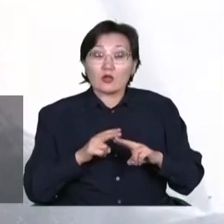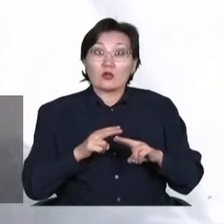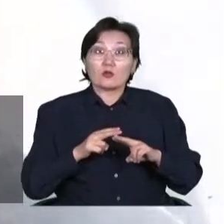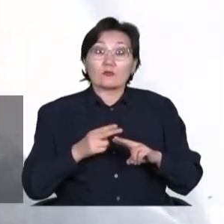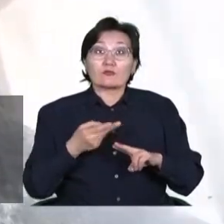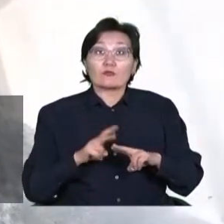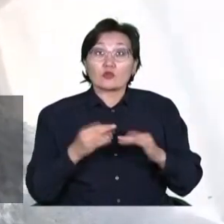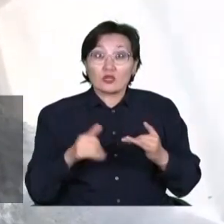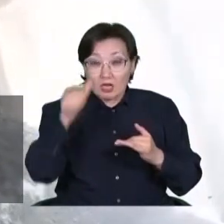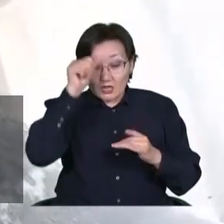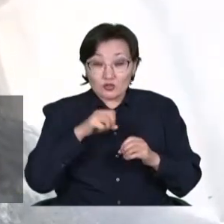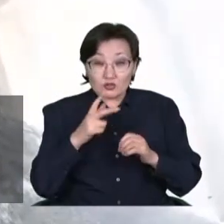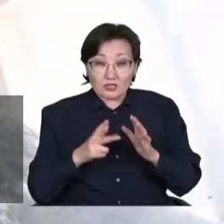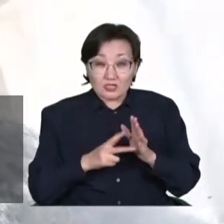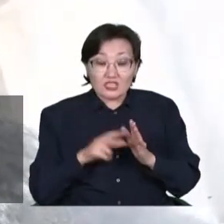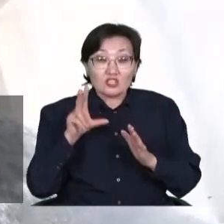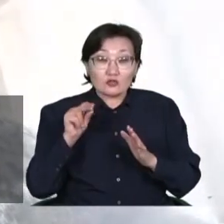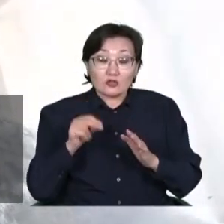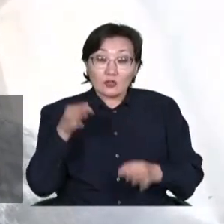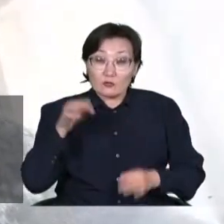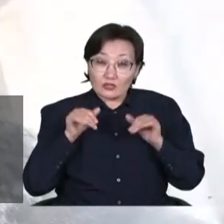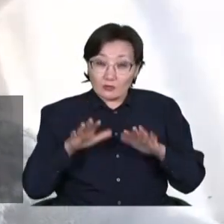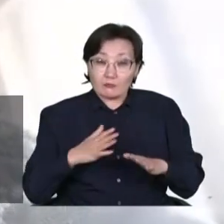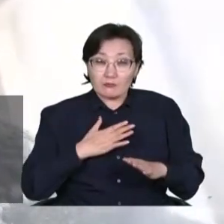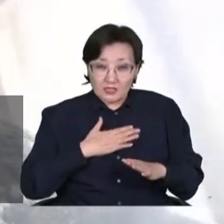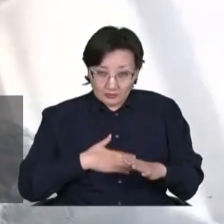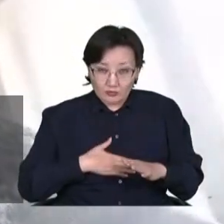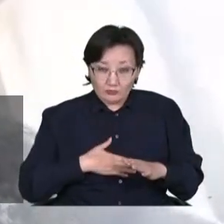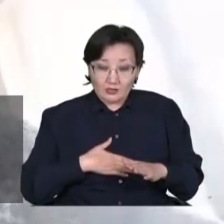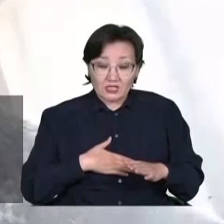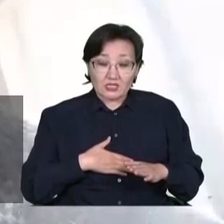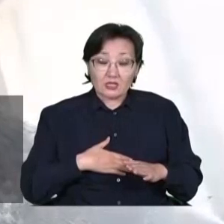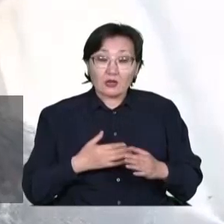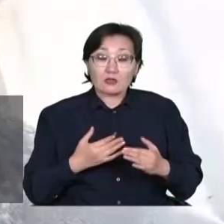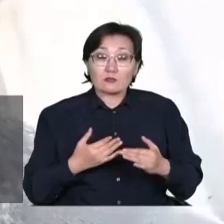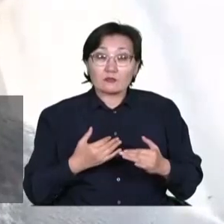сот шешімімен мені толыққанды қанағаттандырды.